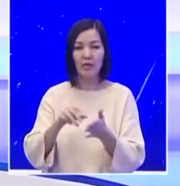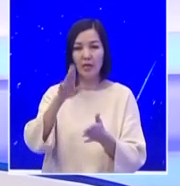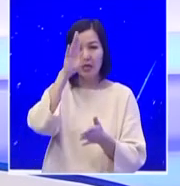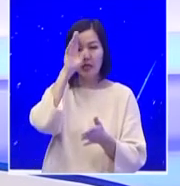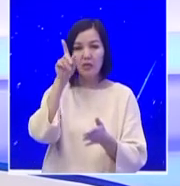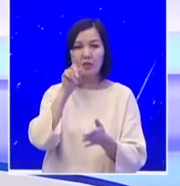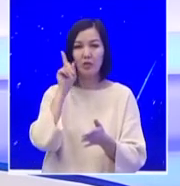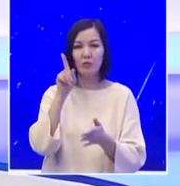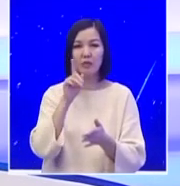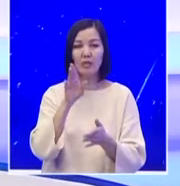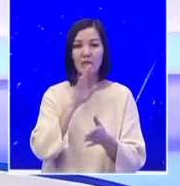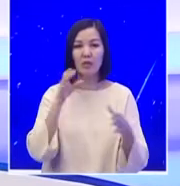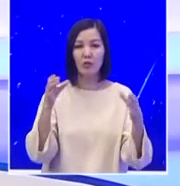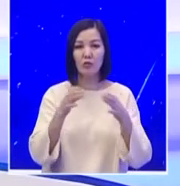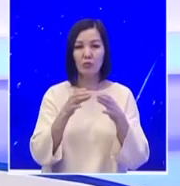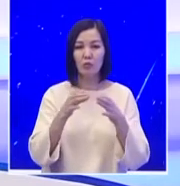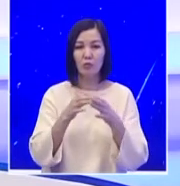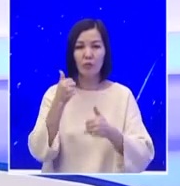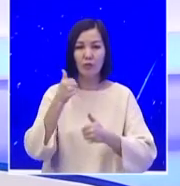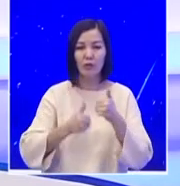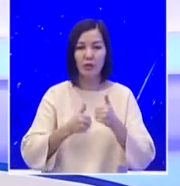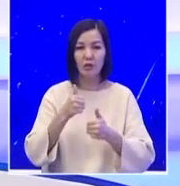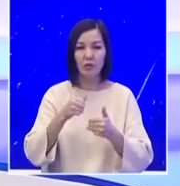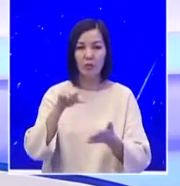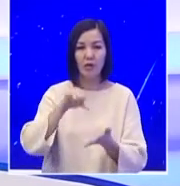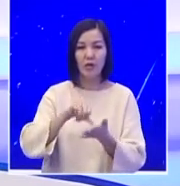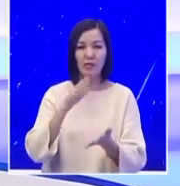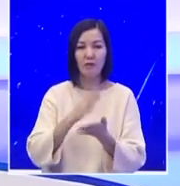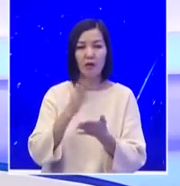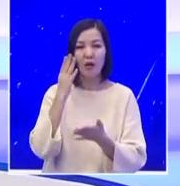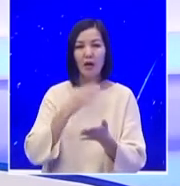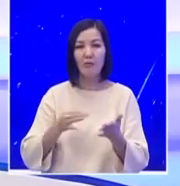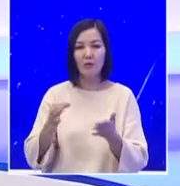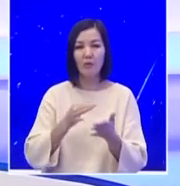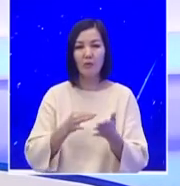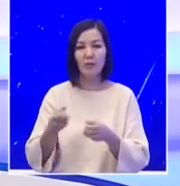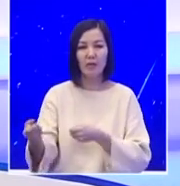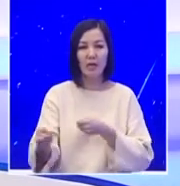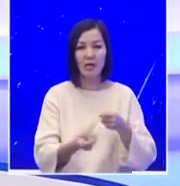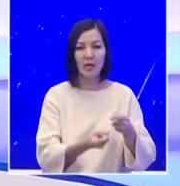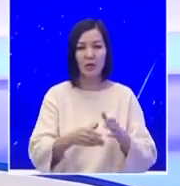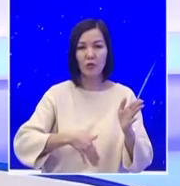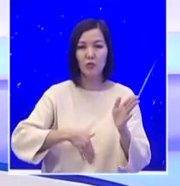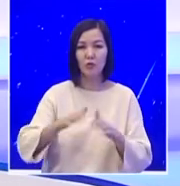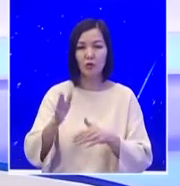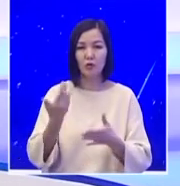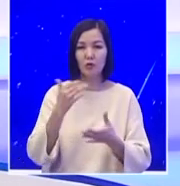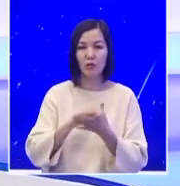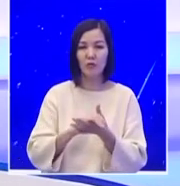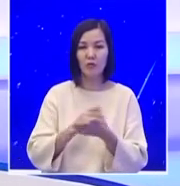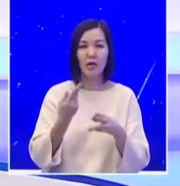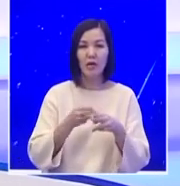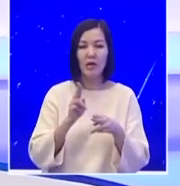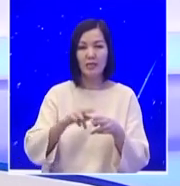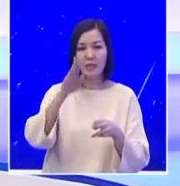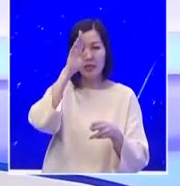мен жасөспірімдер және қыздар ұжымы болып, өзара бірнеше топтарға бөлінген. Бұл сында Алматы облысының хоккейшілері үздік